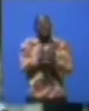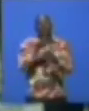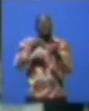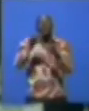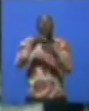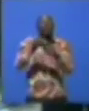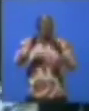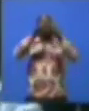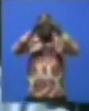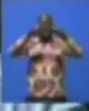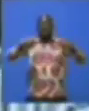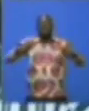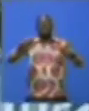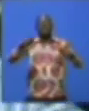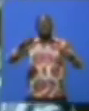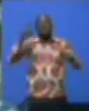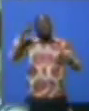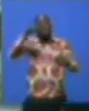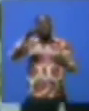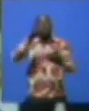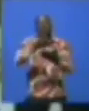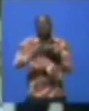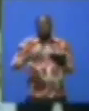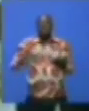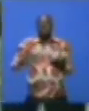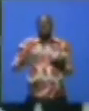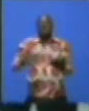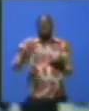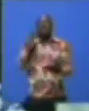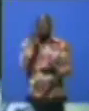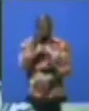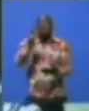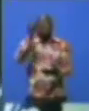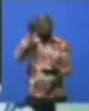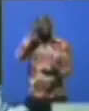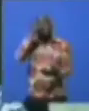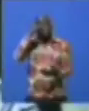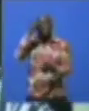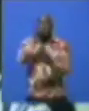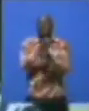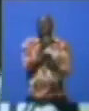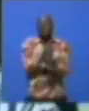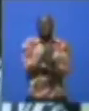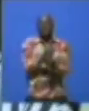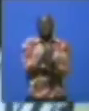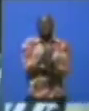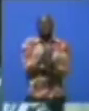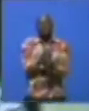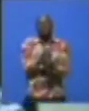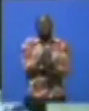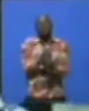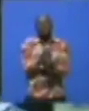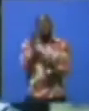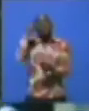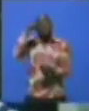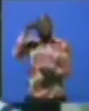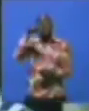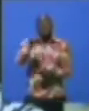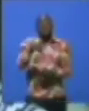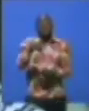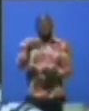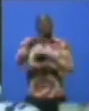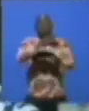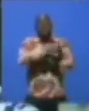pour certains. Et donc le gouvernement a travaillé de façon à ce que, à la date